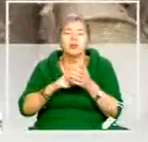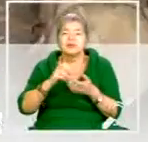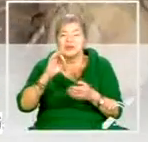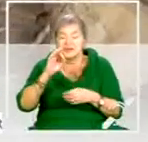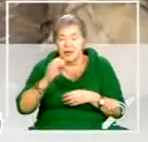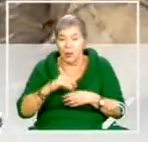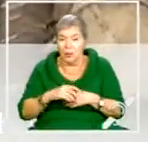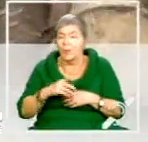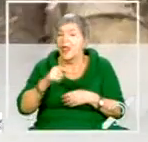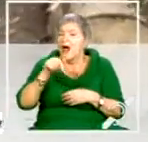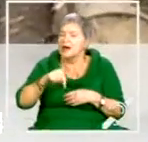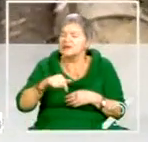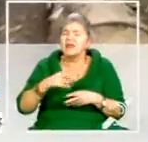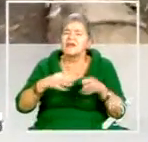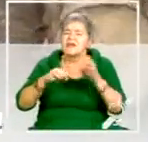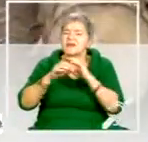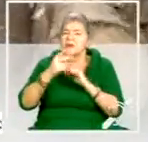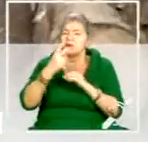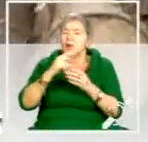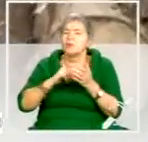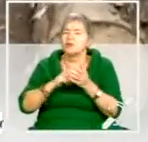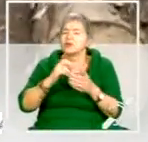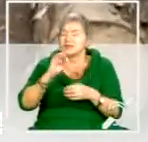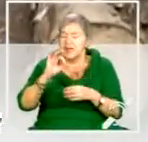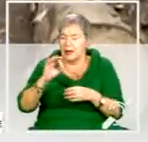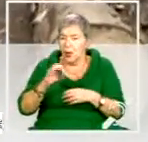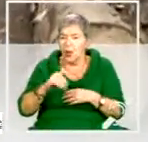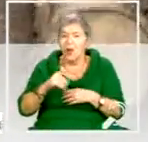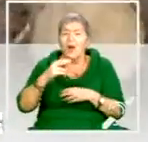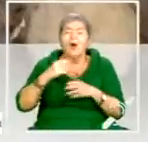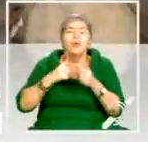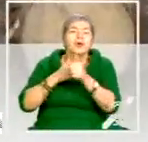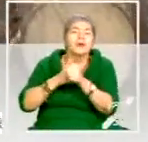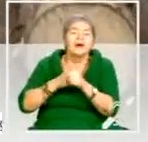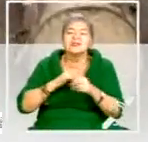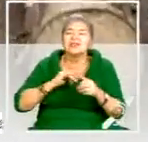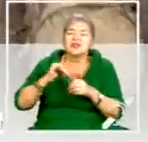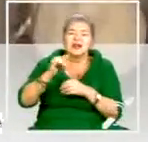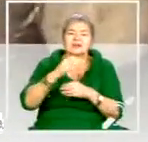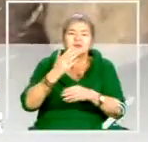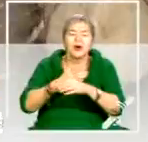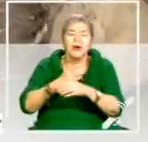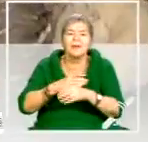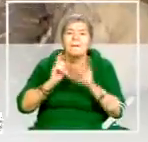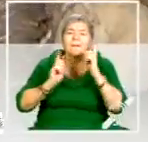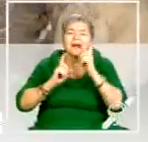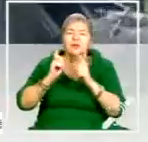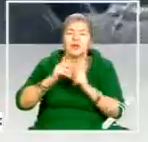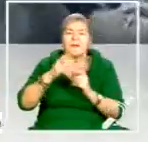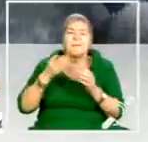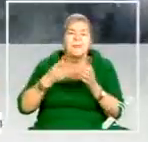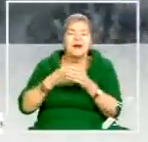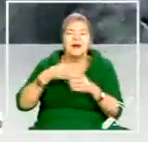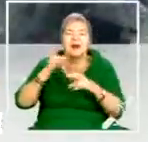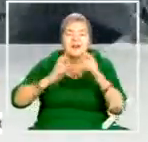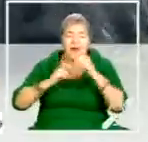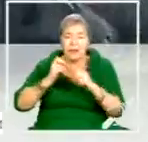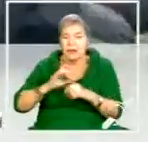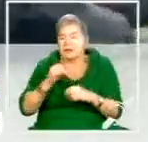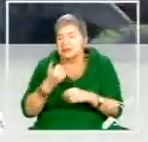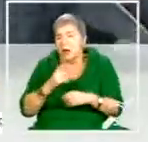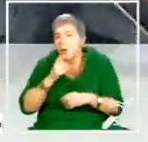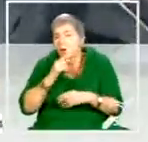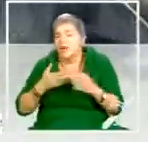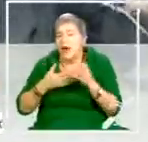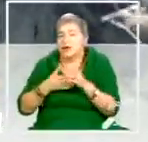sistemul SUMAL 2.0 urmărește trasabilitatea lemnului din pădure și până în fabrici sau acolo unde acesta